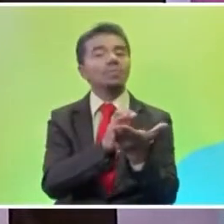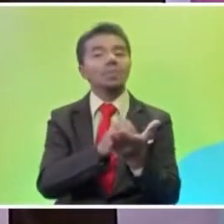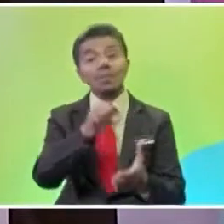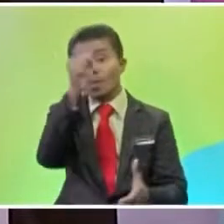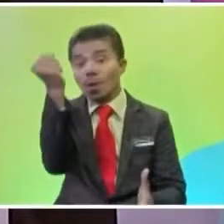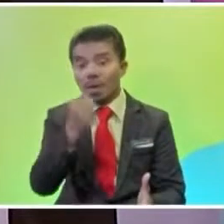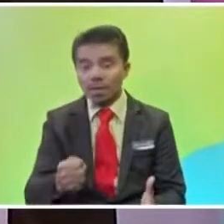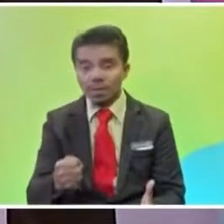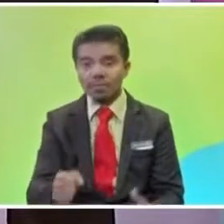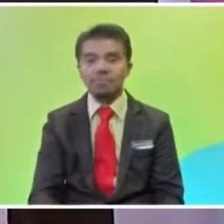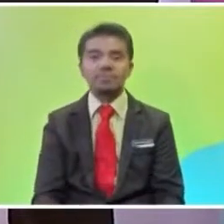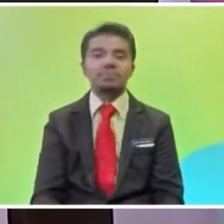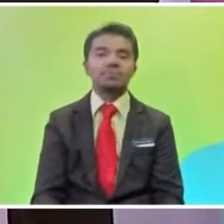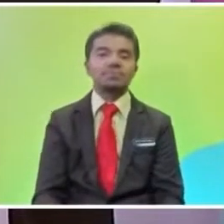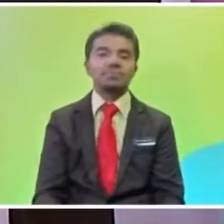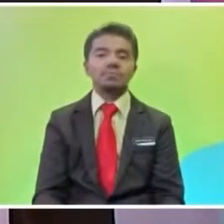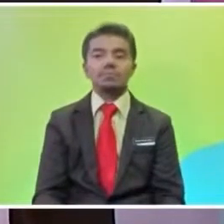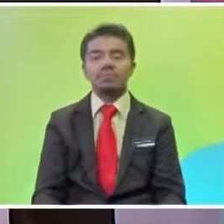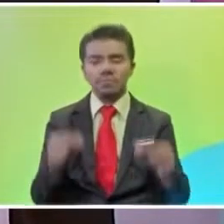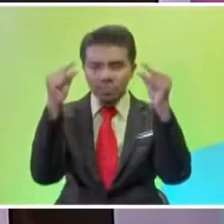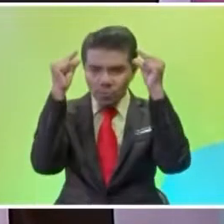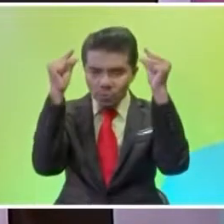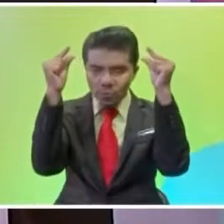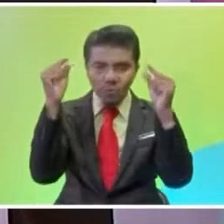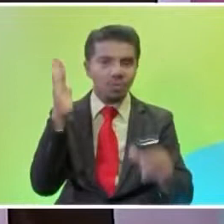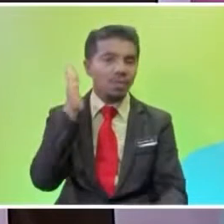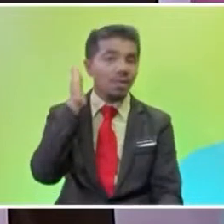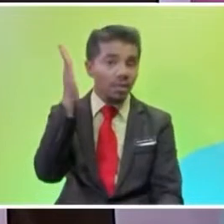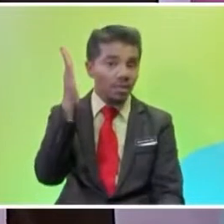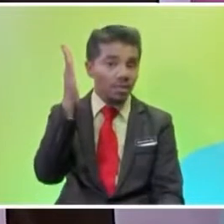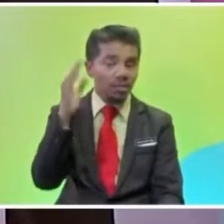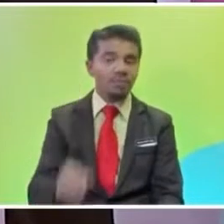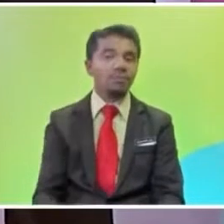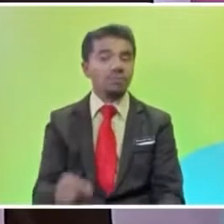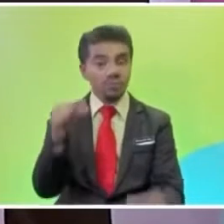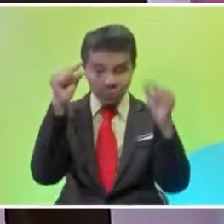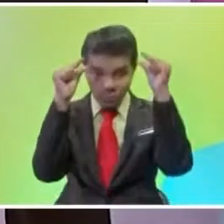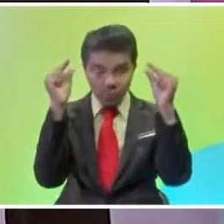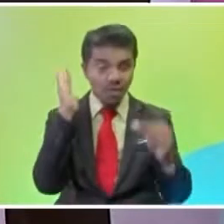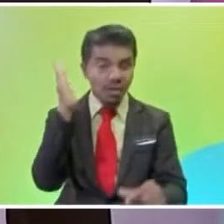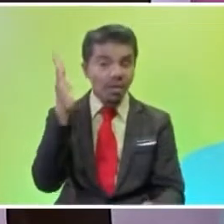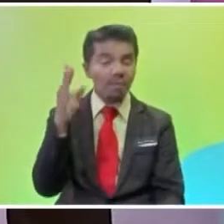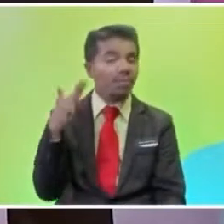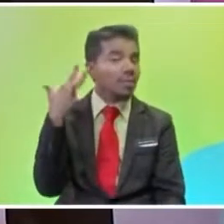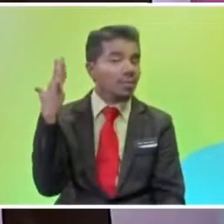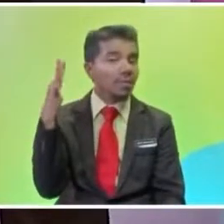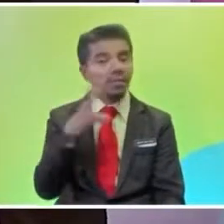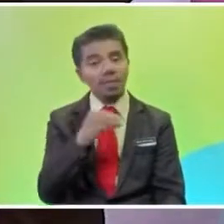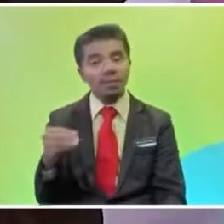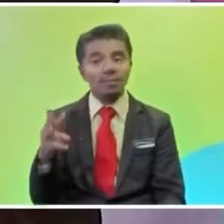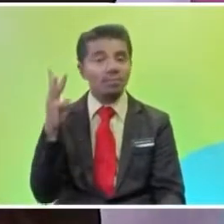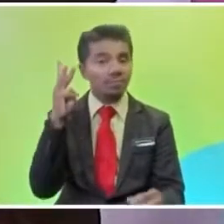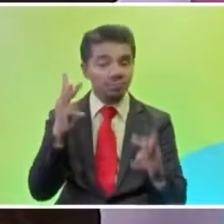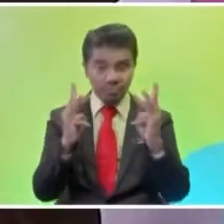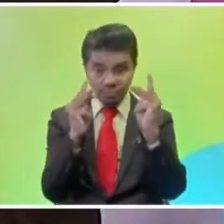ini di mana kita lihat guru akan mendengar Oke kemudian akan mendengar dan murid akan memberi respon secara lisan